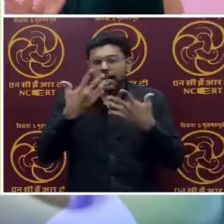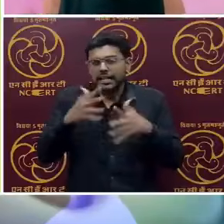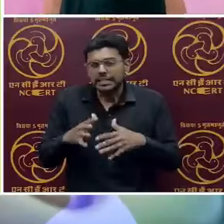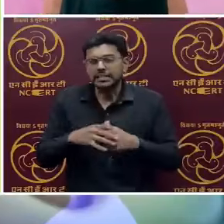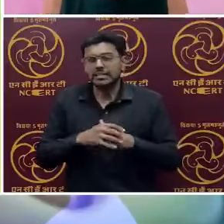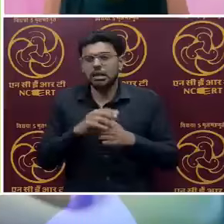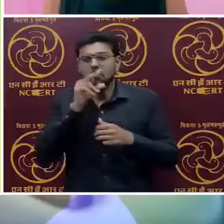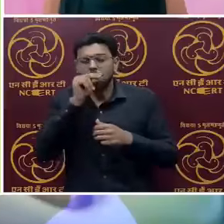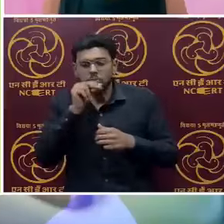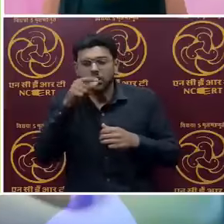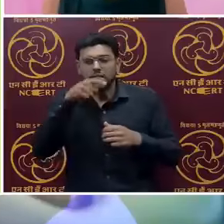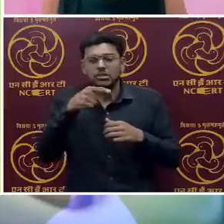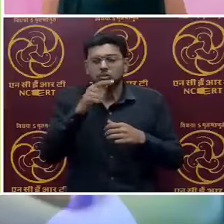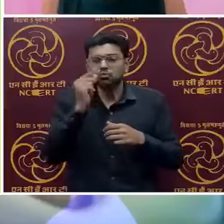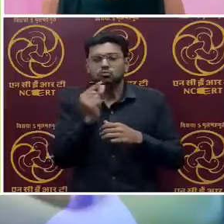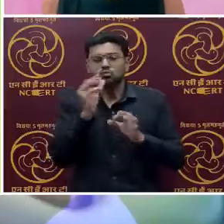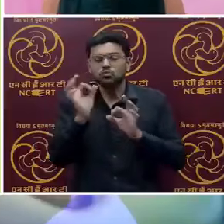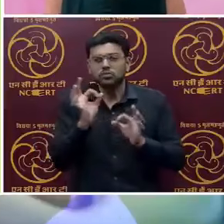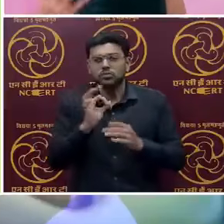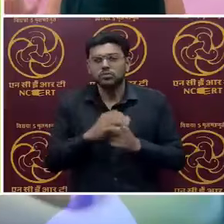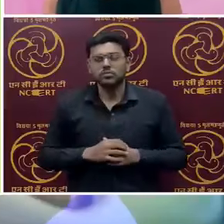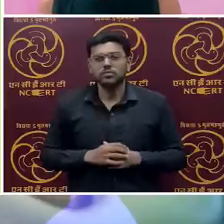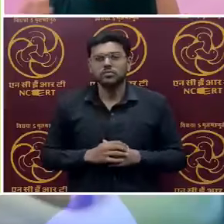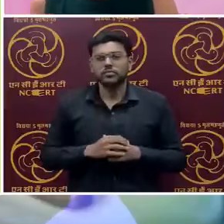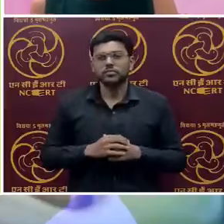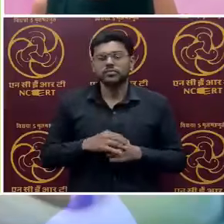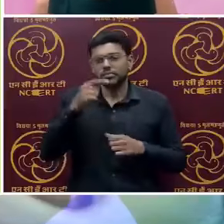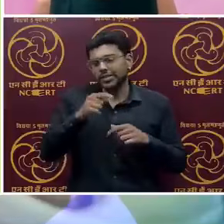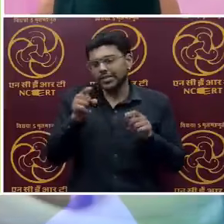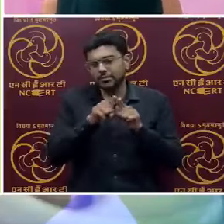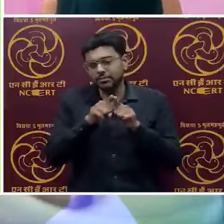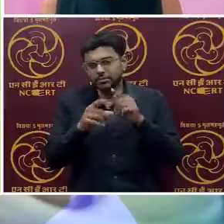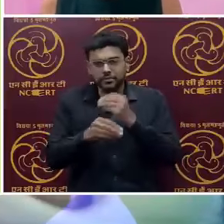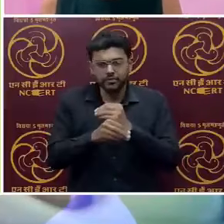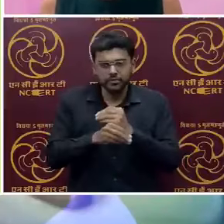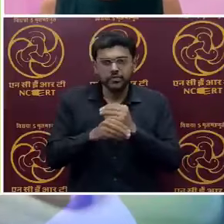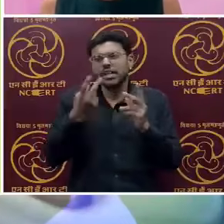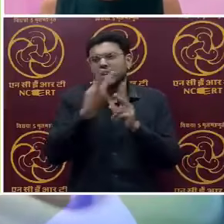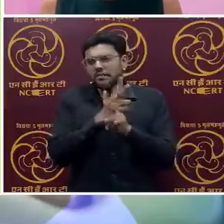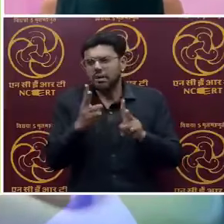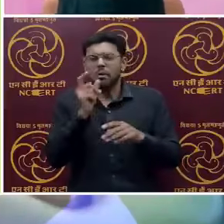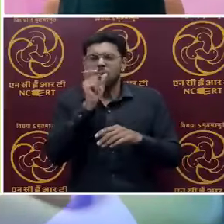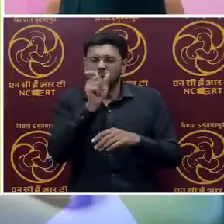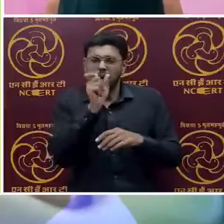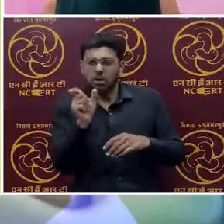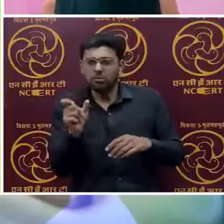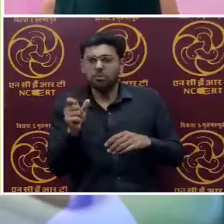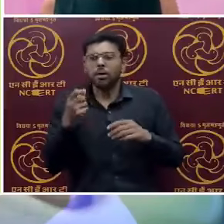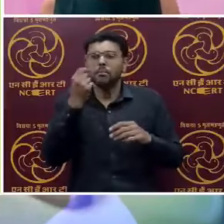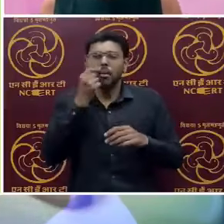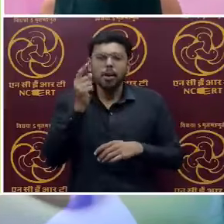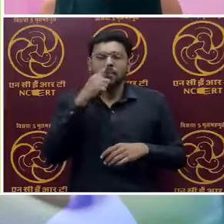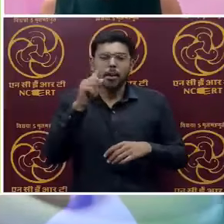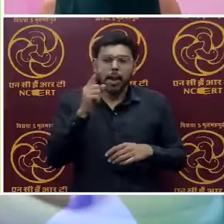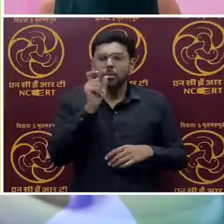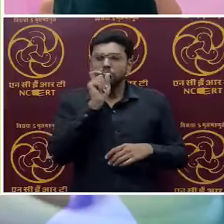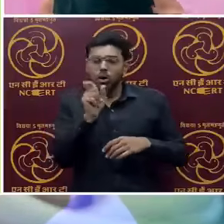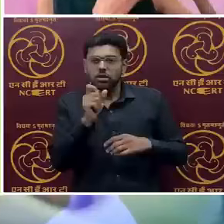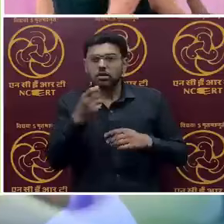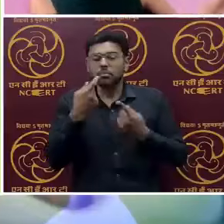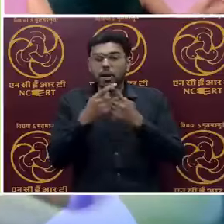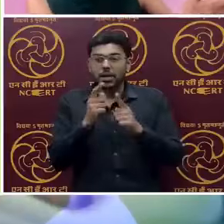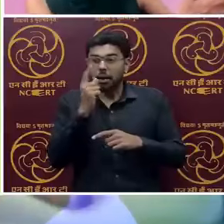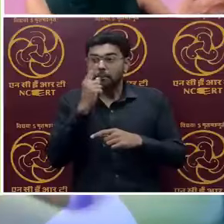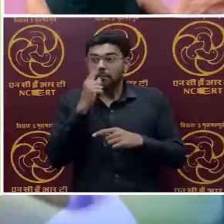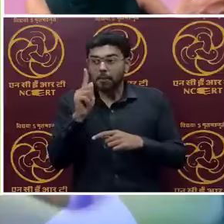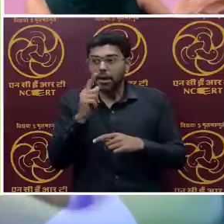उसको functionally use नहीं करता है. Right? So you have that as well. तो काफी words बोलता है, मामा पापा बोलता है, मगर मामा को